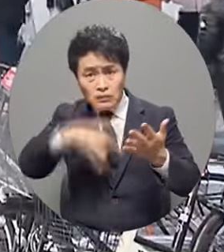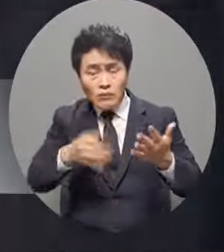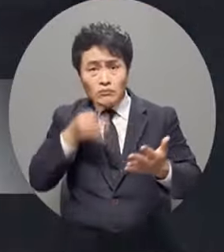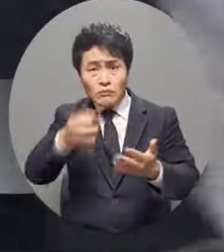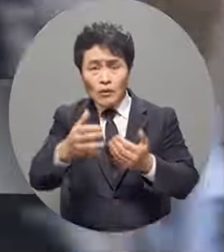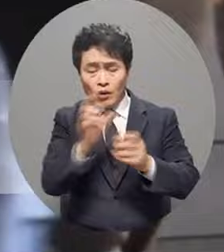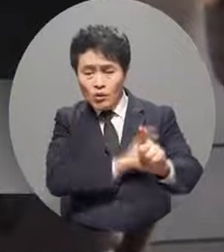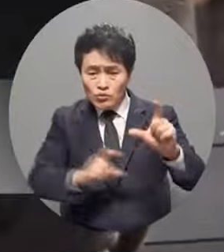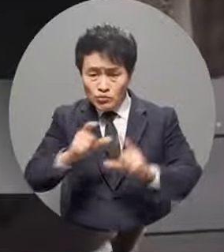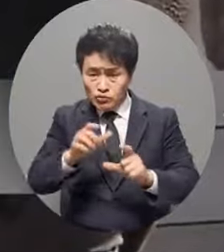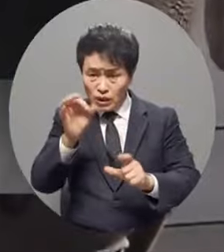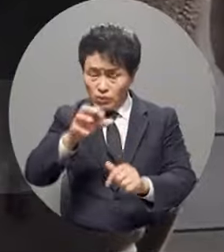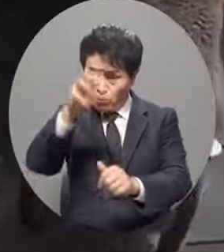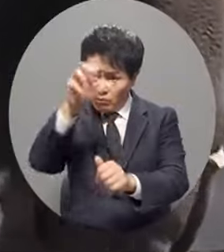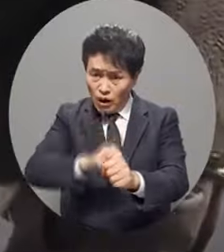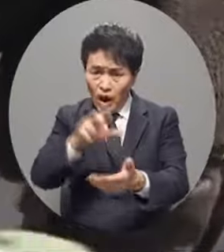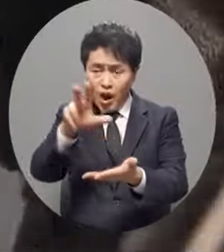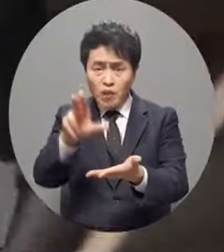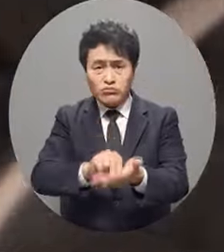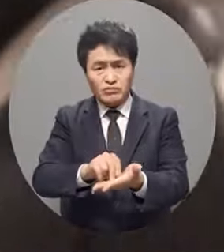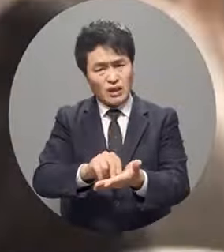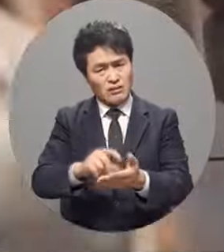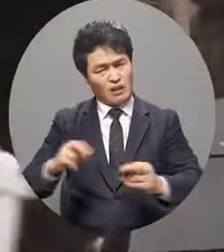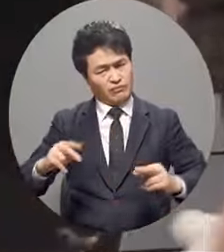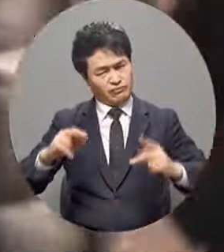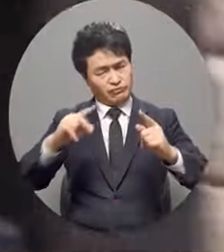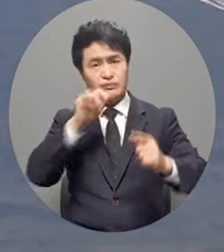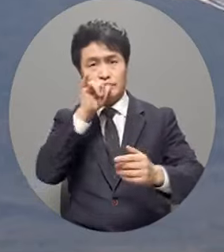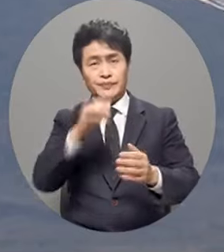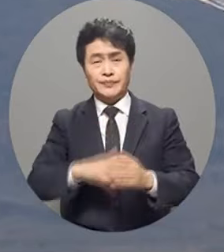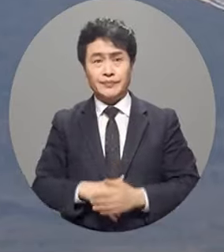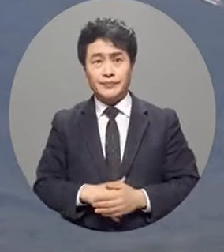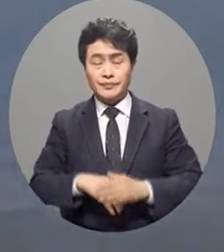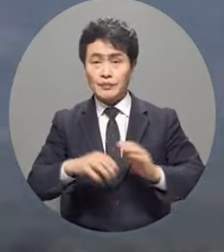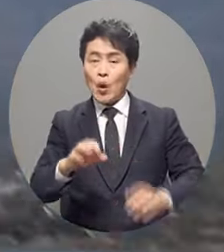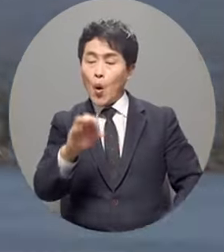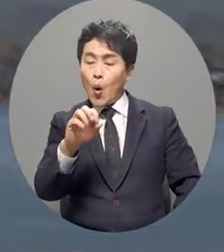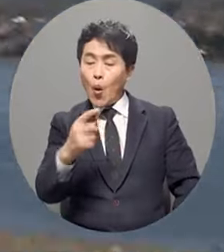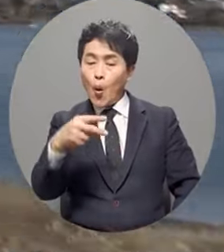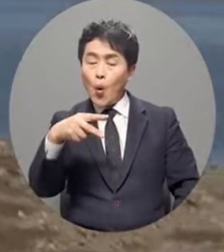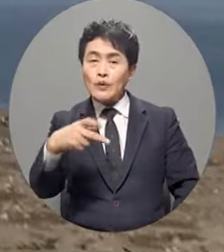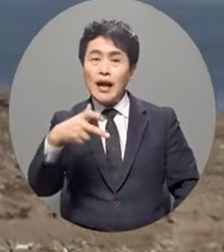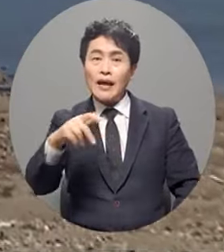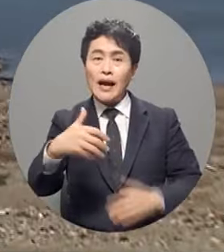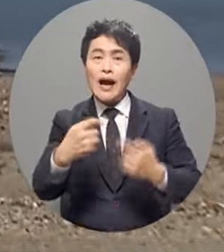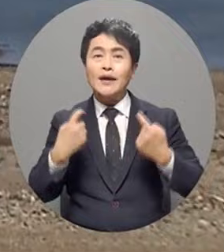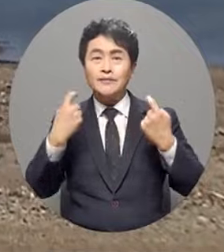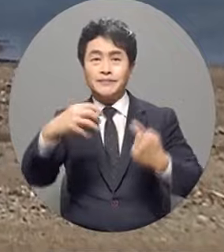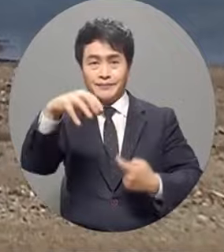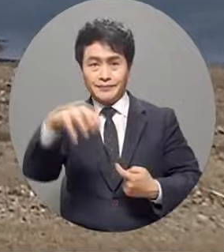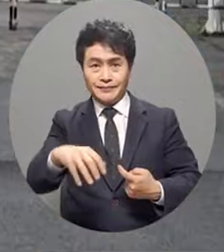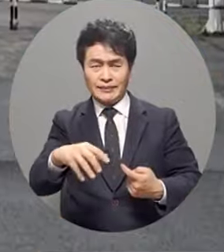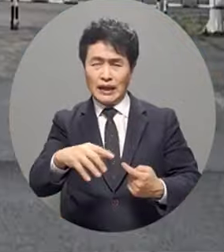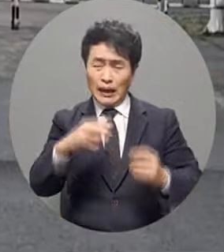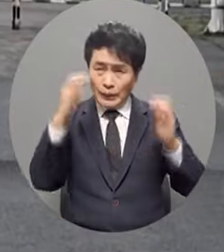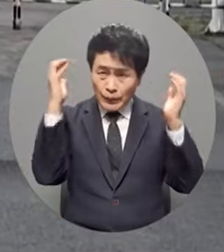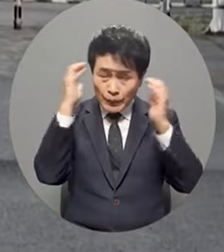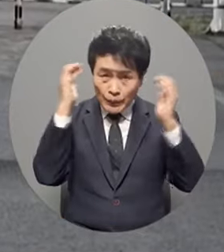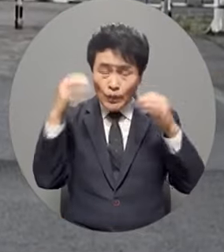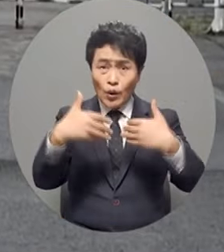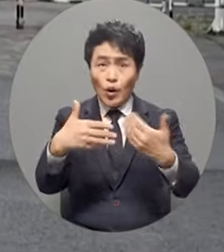추가 징수금을 둘러싼 논란도 예상됩니다. 오사카뿐만 아니라 관광객으로 몸살을 앓고